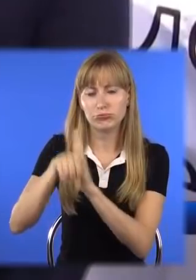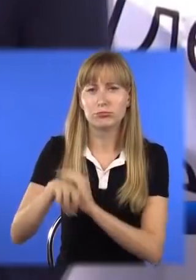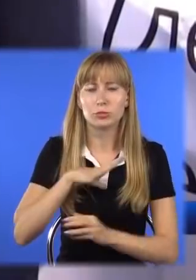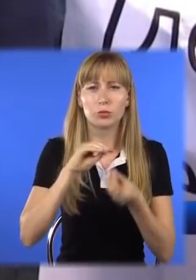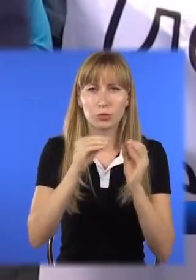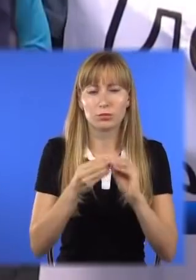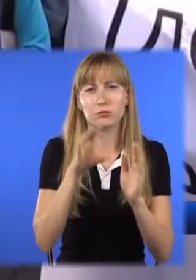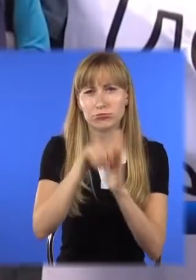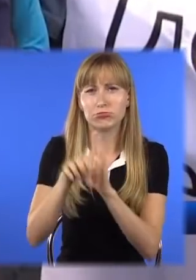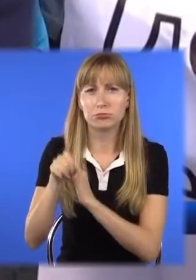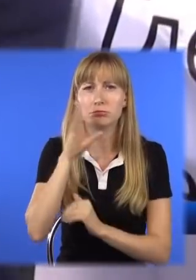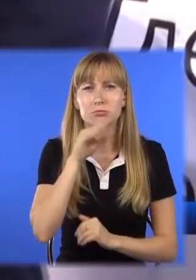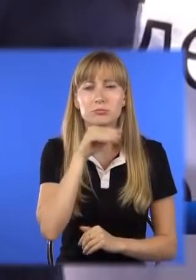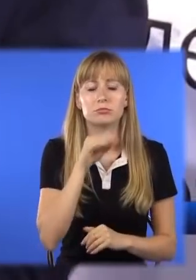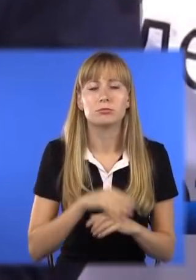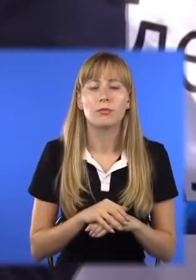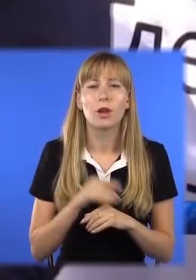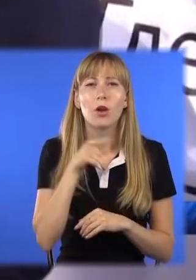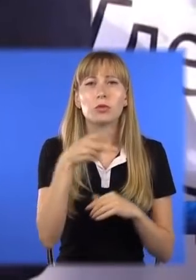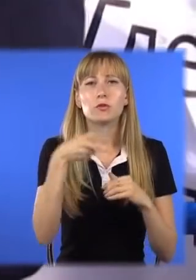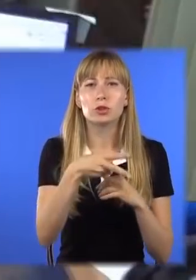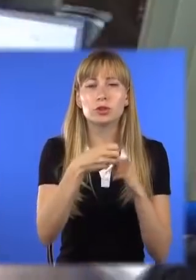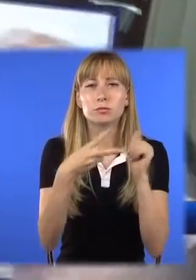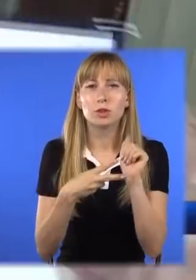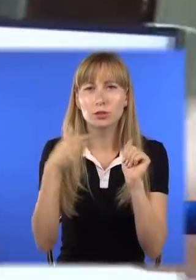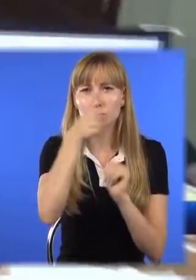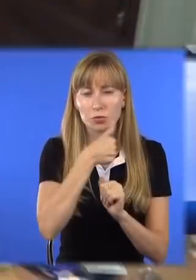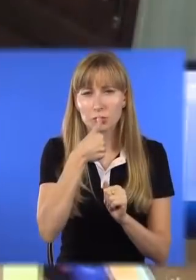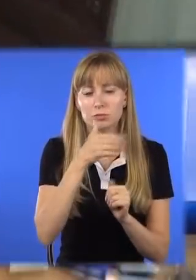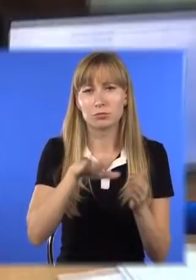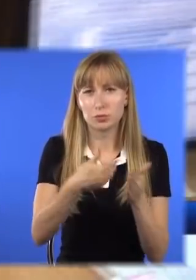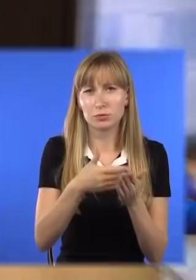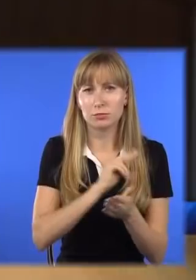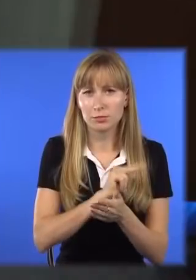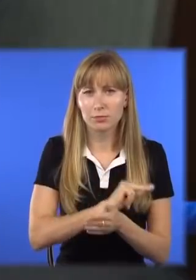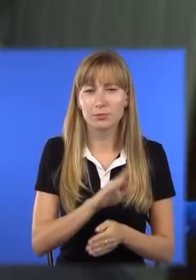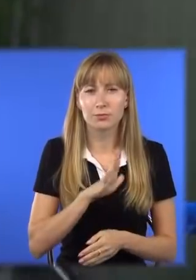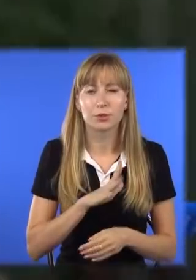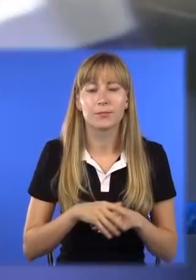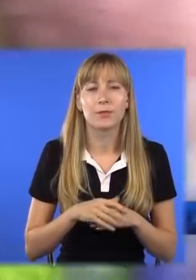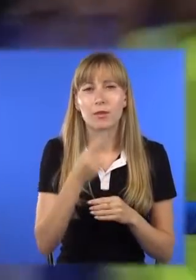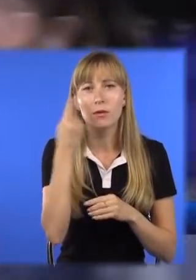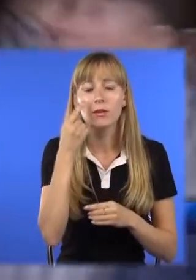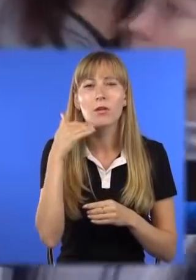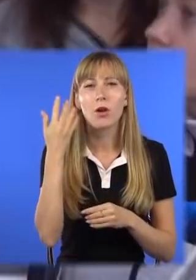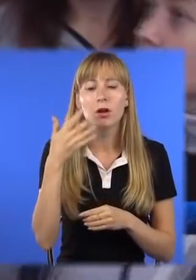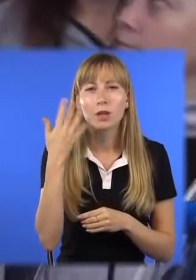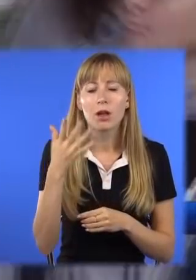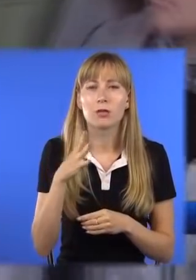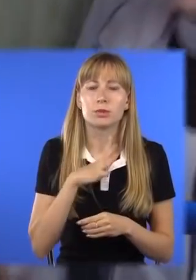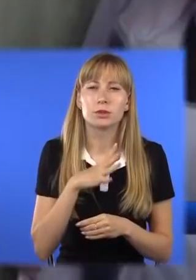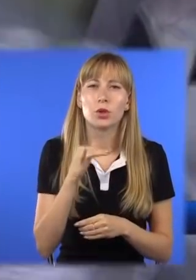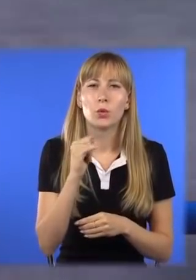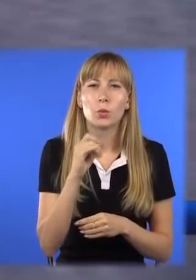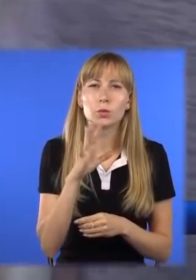очолював теплоцентраль з 2017 року. Нагадаю, під час останнього мітингу, коли нардеп Костянтин Усов провів протестувальників